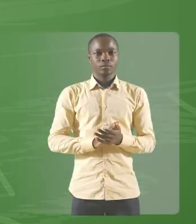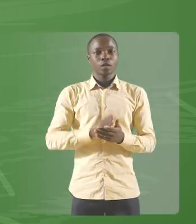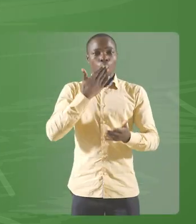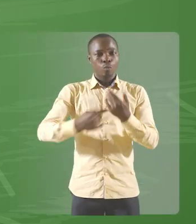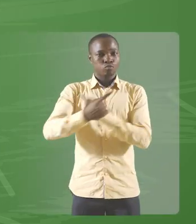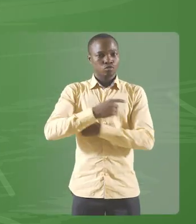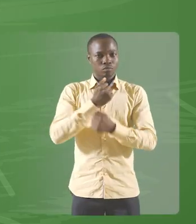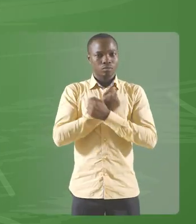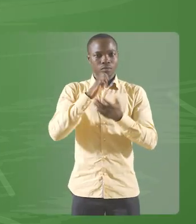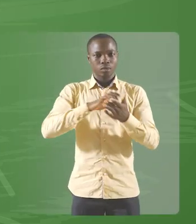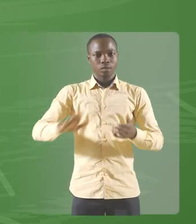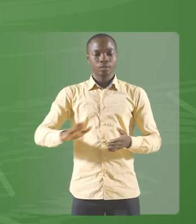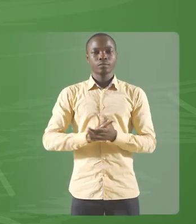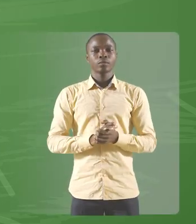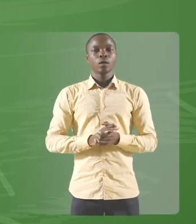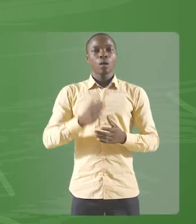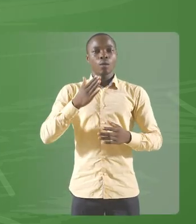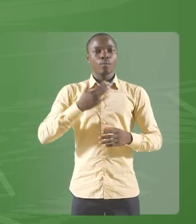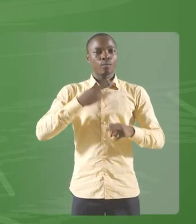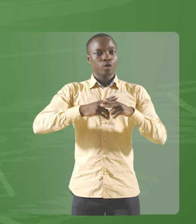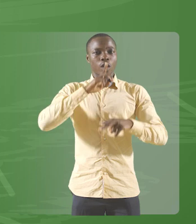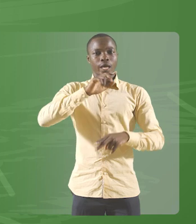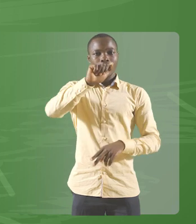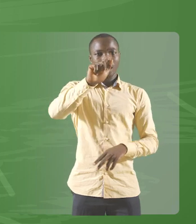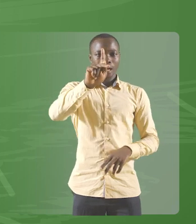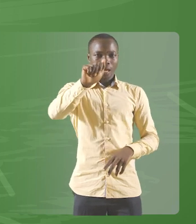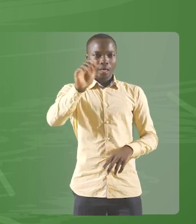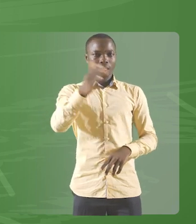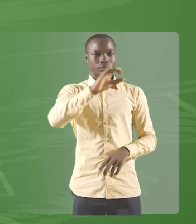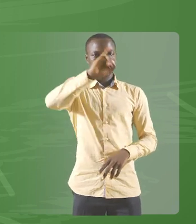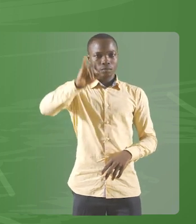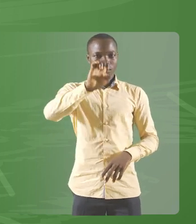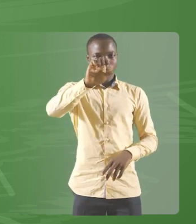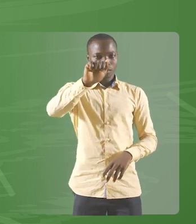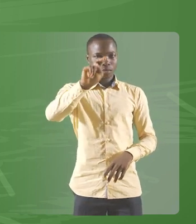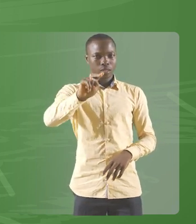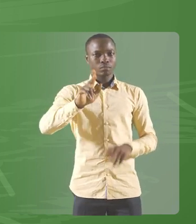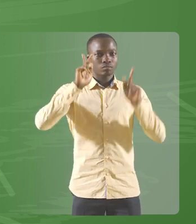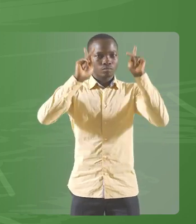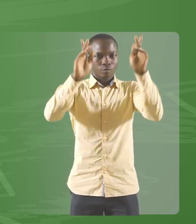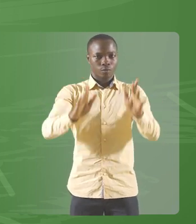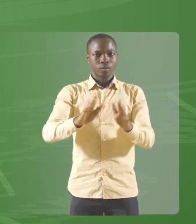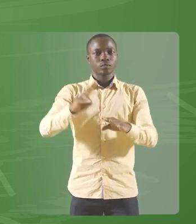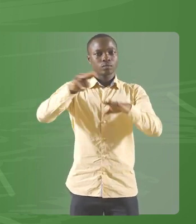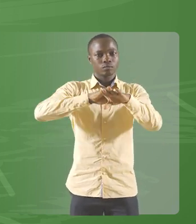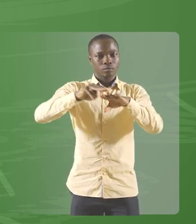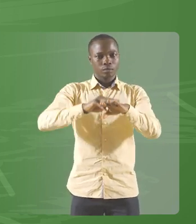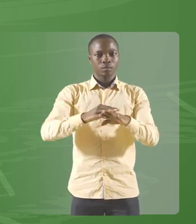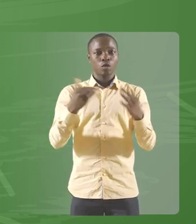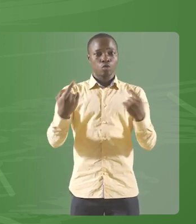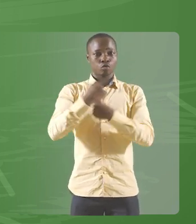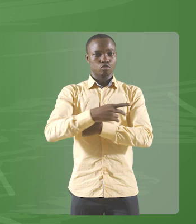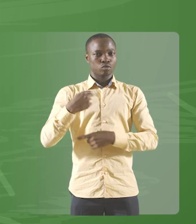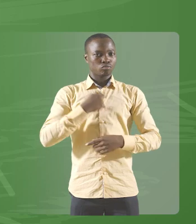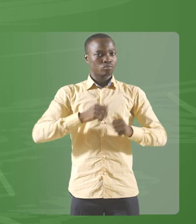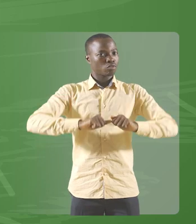Bonjour chers apprenants, je suis Aka Jean-Baptiste, professeur de mathématiques. Donc, nous nous retrouvons